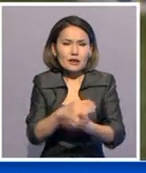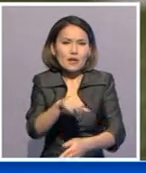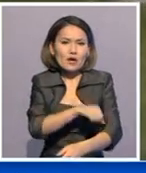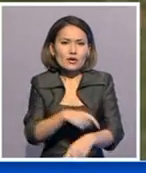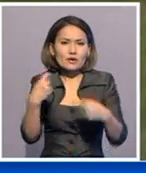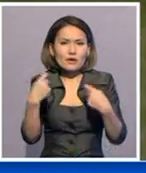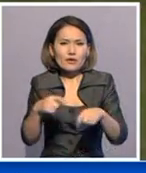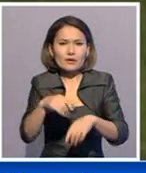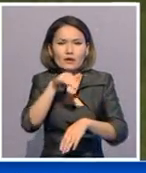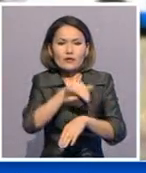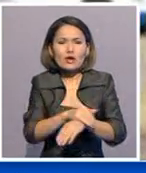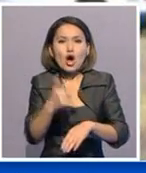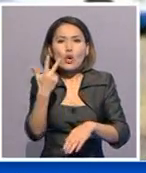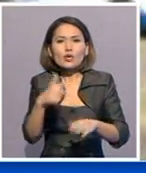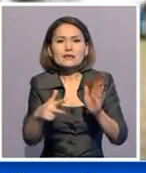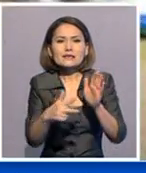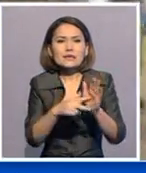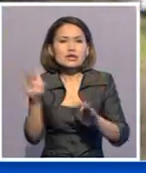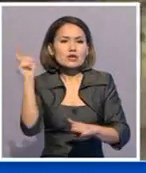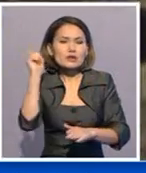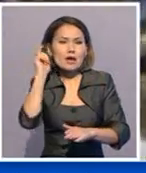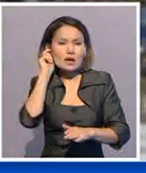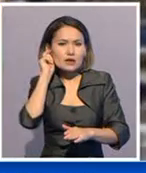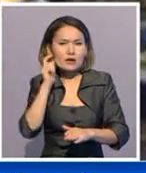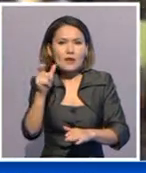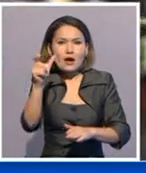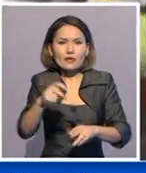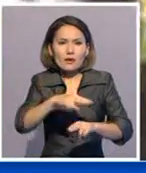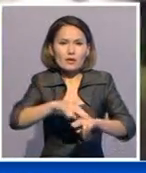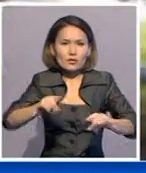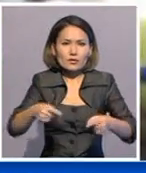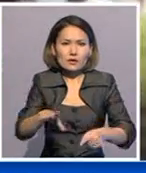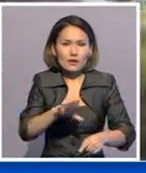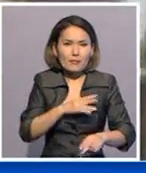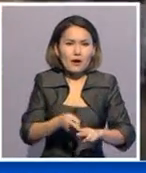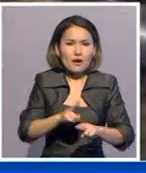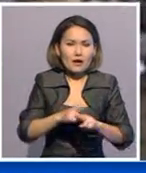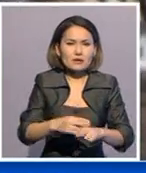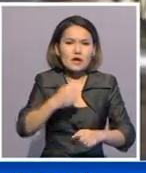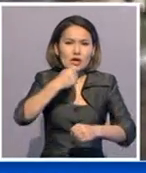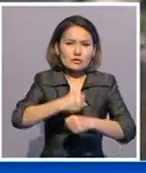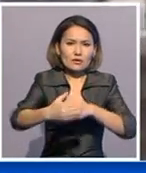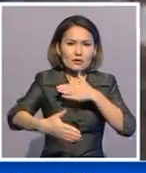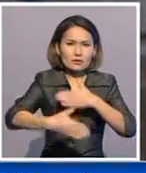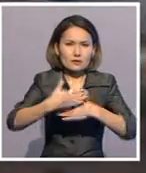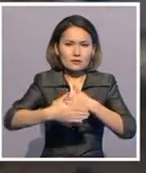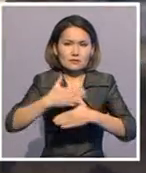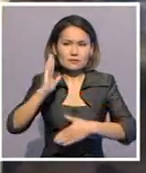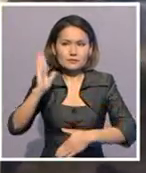іске қатысты болуы мүмкін деген күдікпен 38 жастағы ер адамды қамауға алды. Тәртіп сақшылары оны жергілікті қонақ үйлердің бірінен ұстаған.